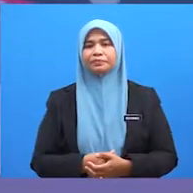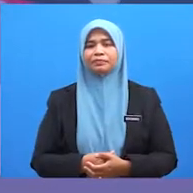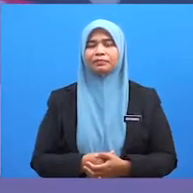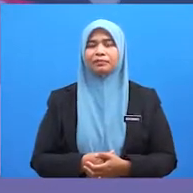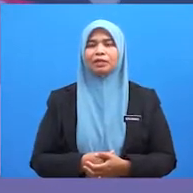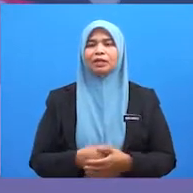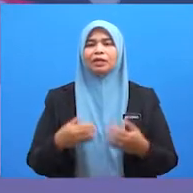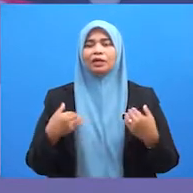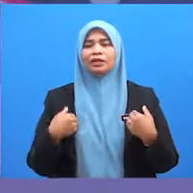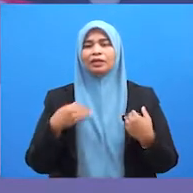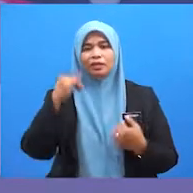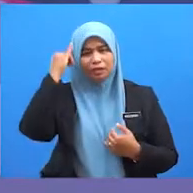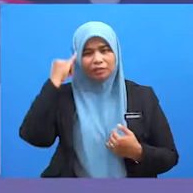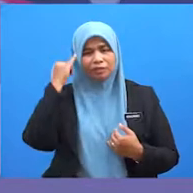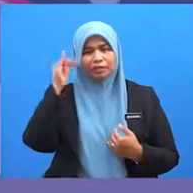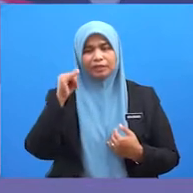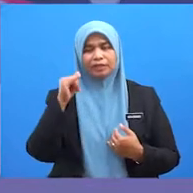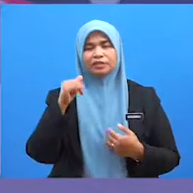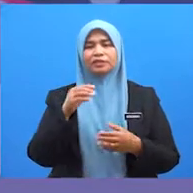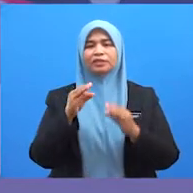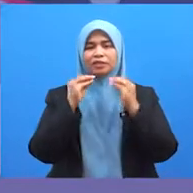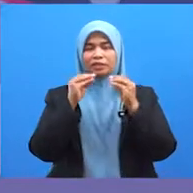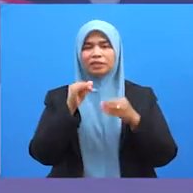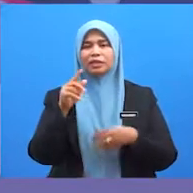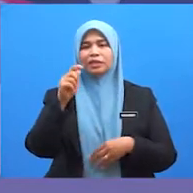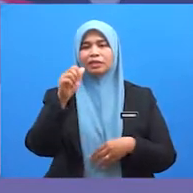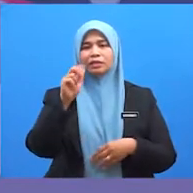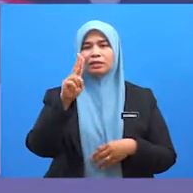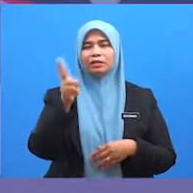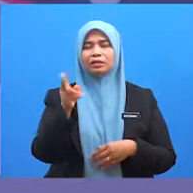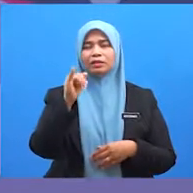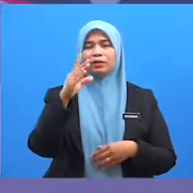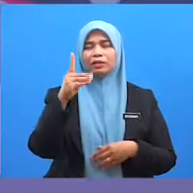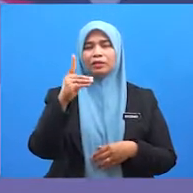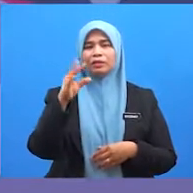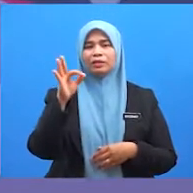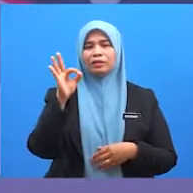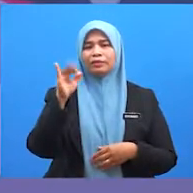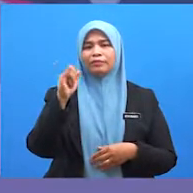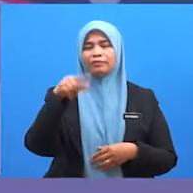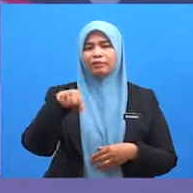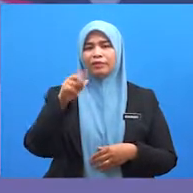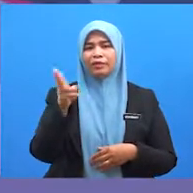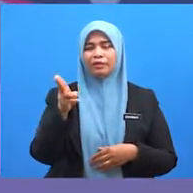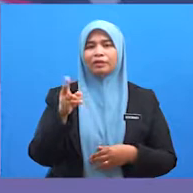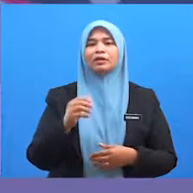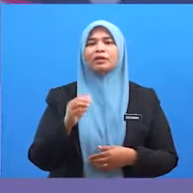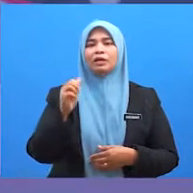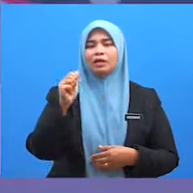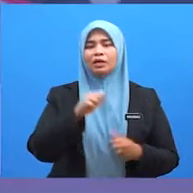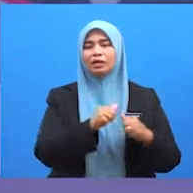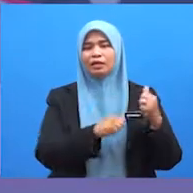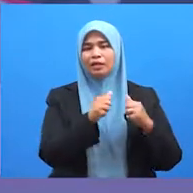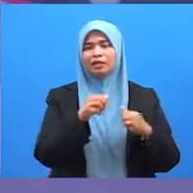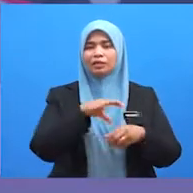ilmu yang diajar ialah Tauhid, Fiqh Muamalat, Tasawuf, Akhlak,